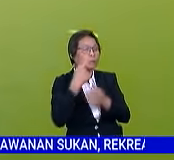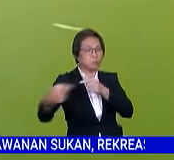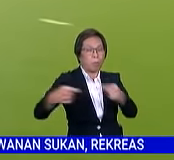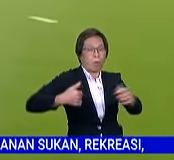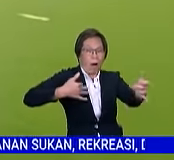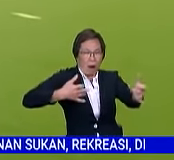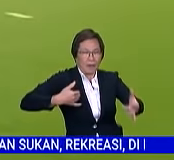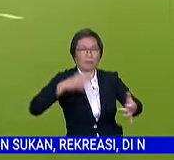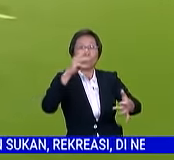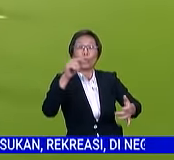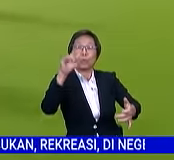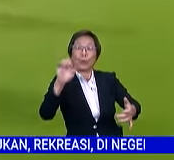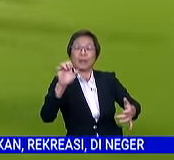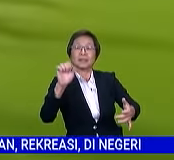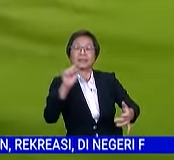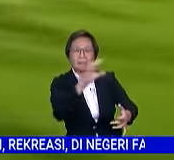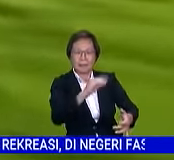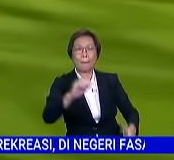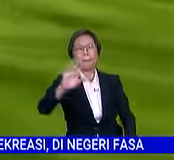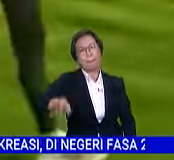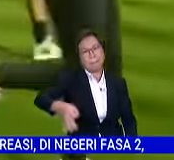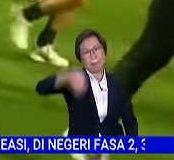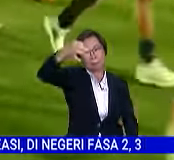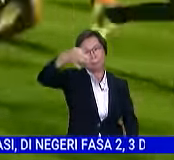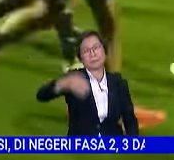Wales dan Perancis.